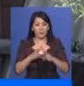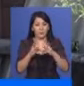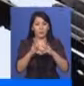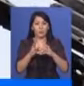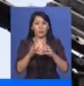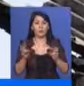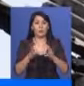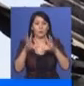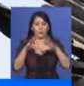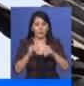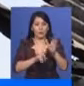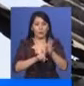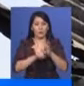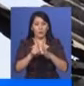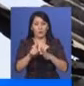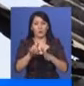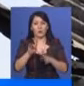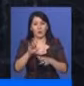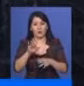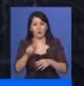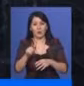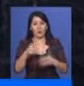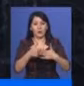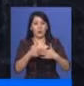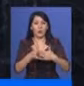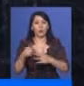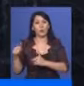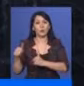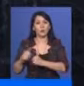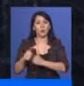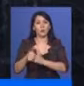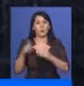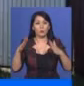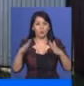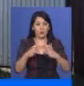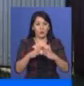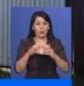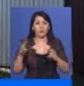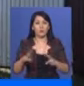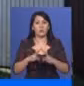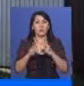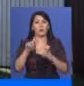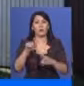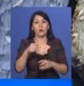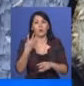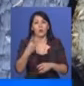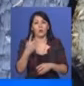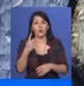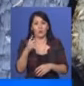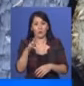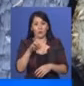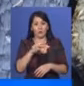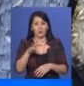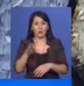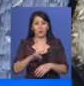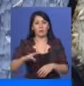бірден сөндіруге көшеді. Өрт баспананың жанындағы сарайға артынша көрші тұрғын үйге көшкен. Қызыл жалын 141 шаршы